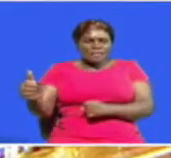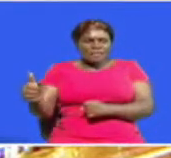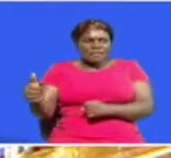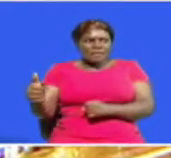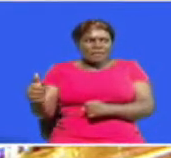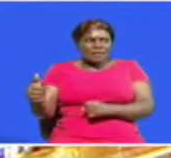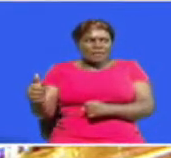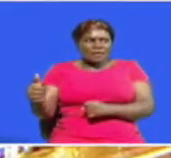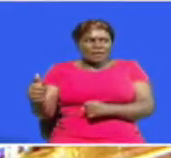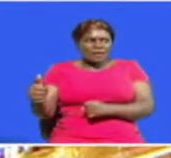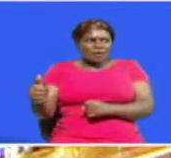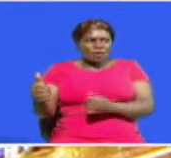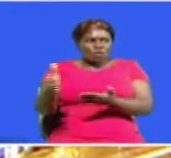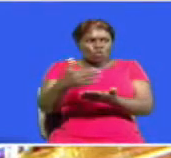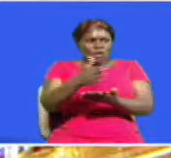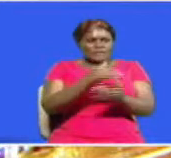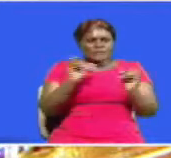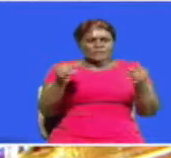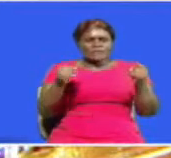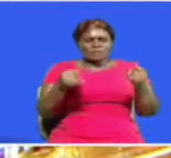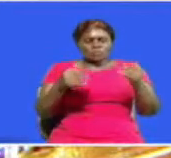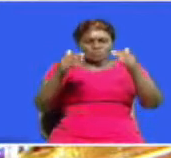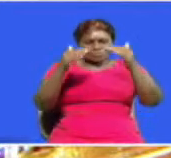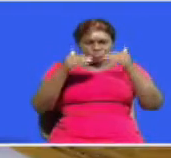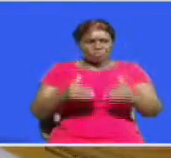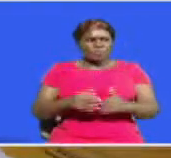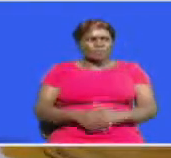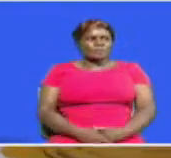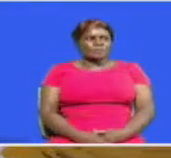ambazo tutazipata kwenye mseto wa taarifa zifuatazo.